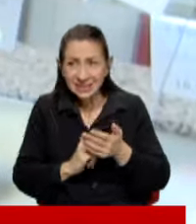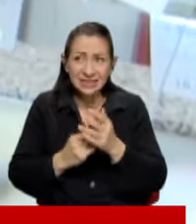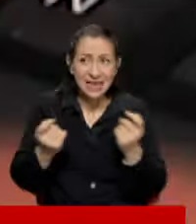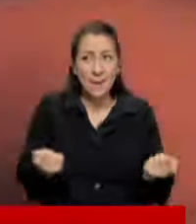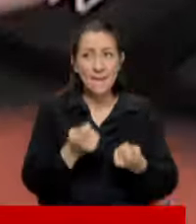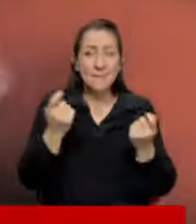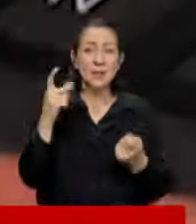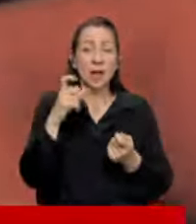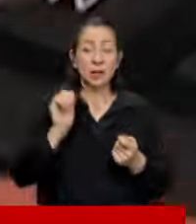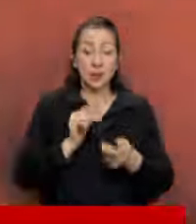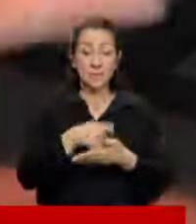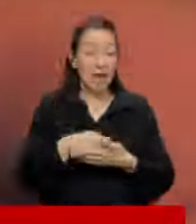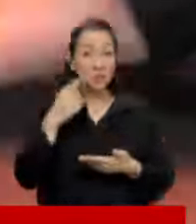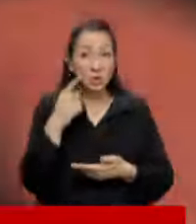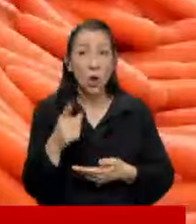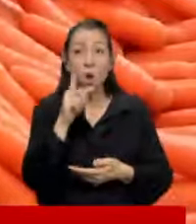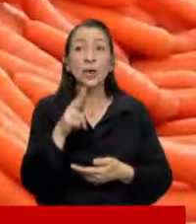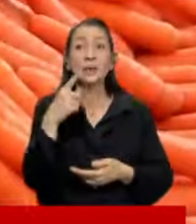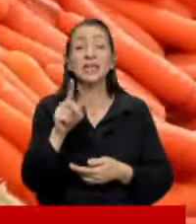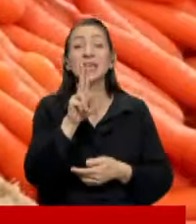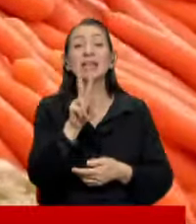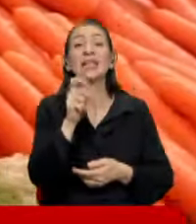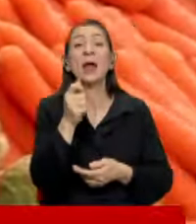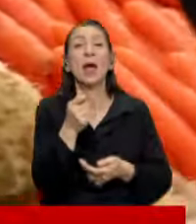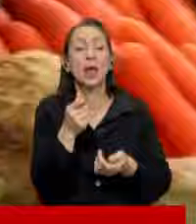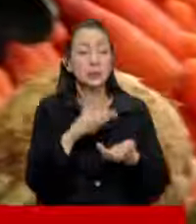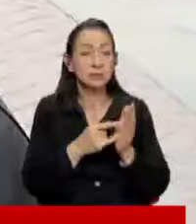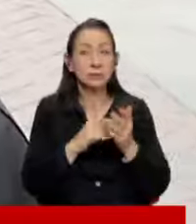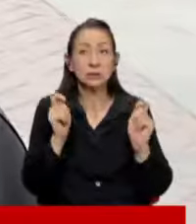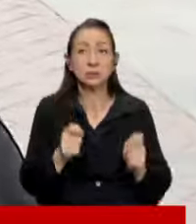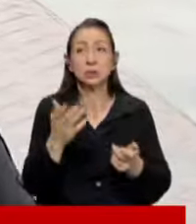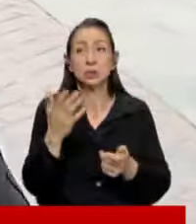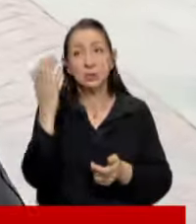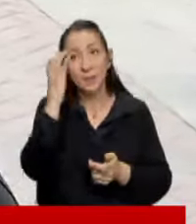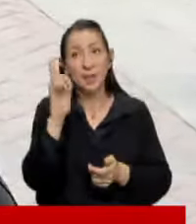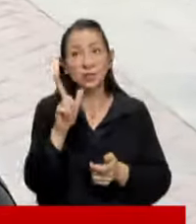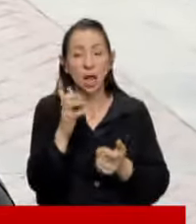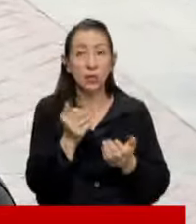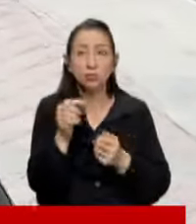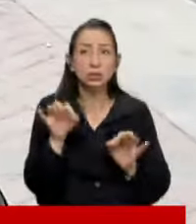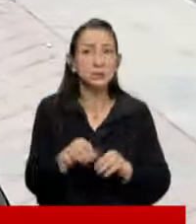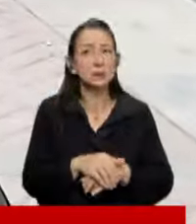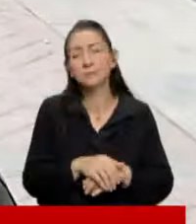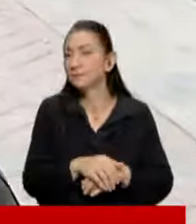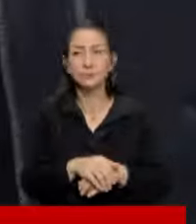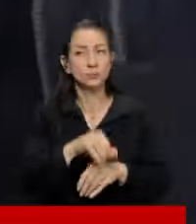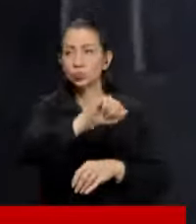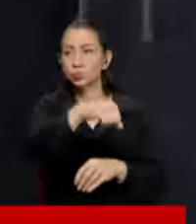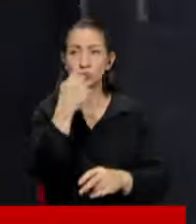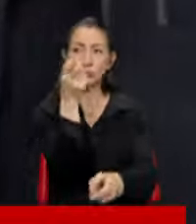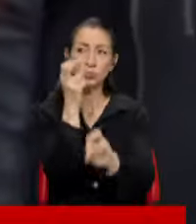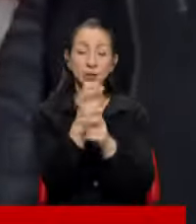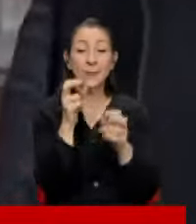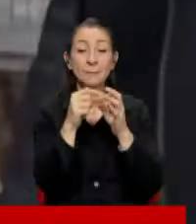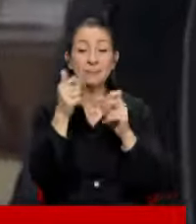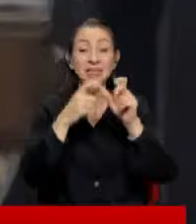veriyor her ay asgari ücretlilerde 17.2 lirayla geçinmeye çalışıyor temel ihtiyaçları gidb da şimdi buzdolaplar boş bamın